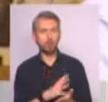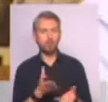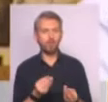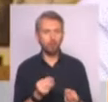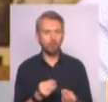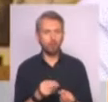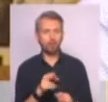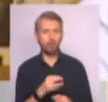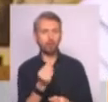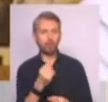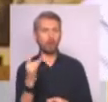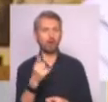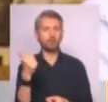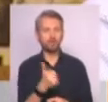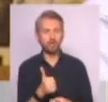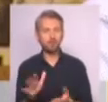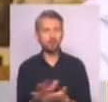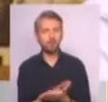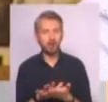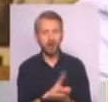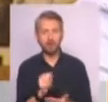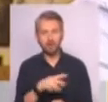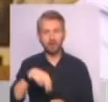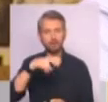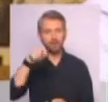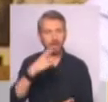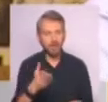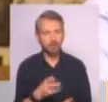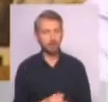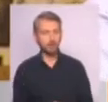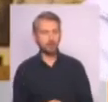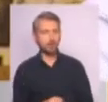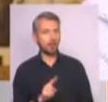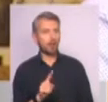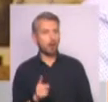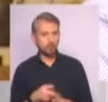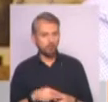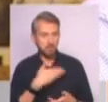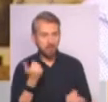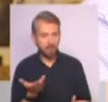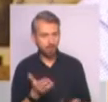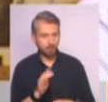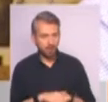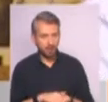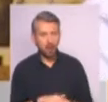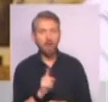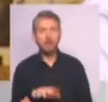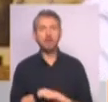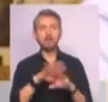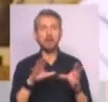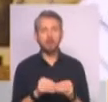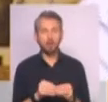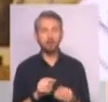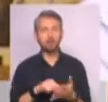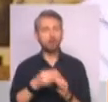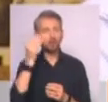по тарифу раз в тиждень прибирання на лісничні клітки, на сходових клітинах, чого не відбувається. Але загалом, якби з